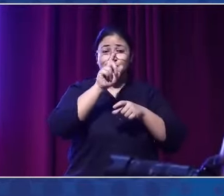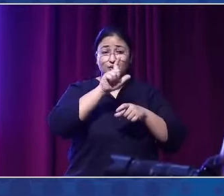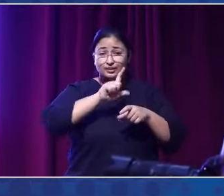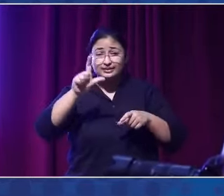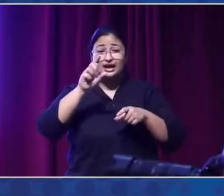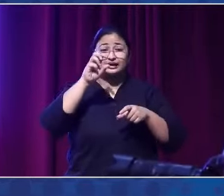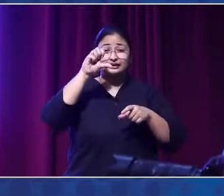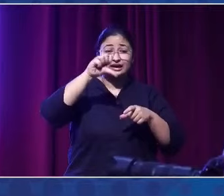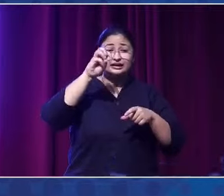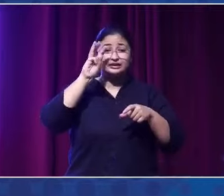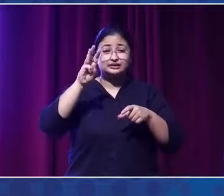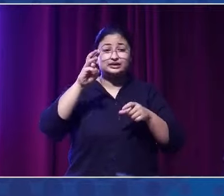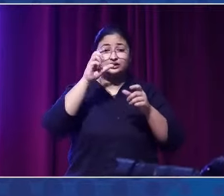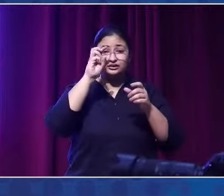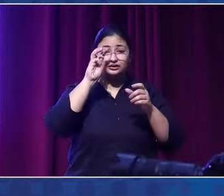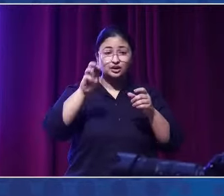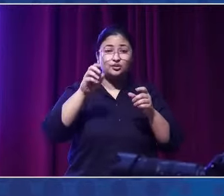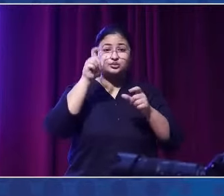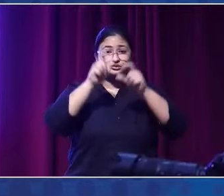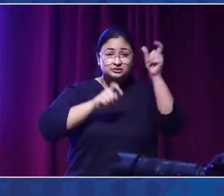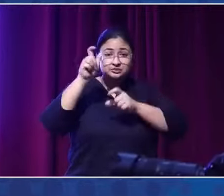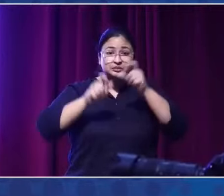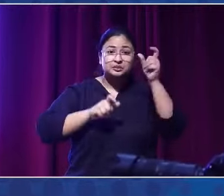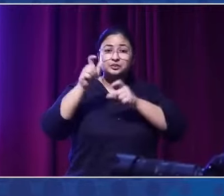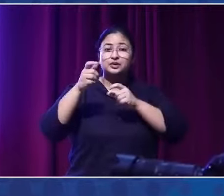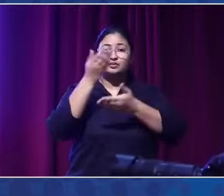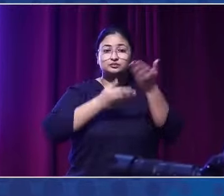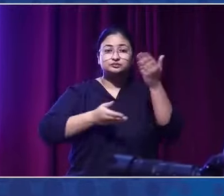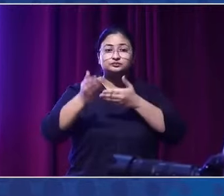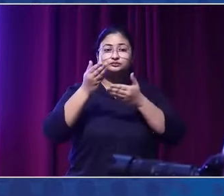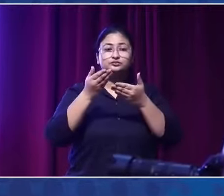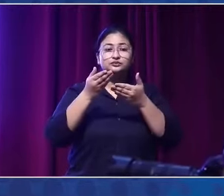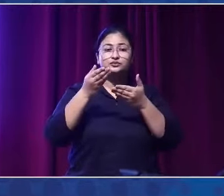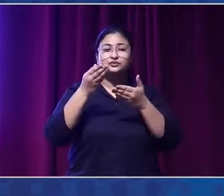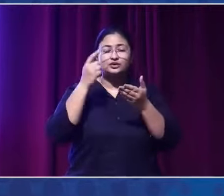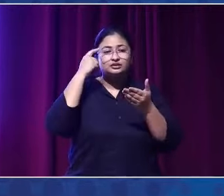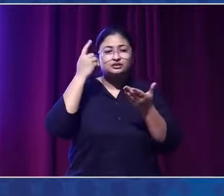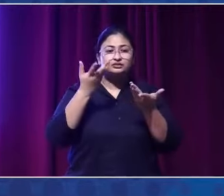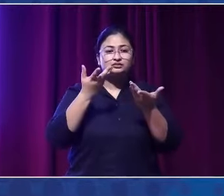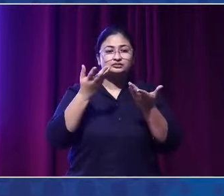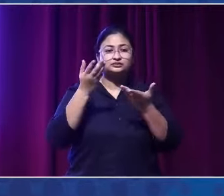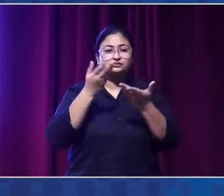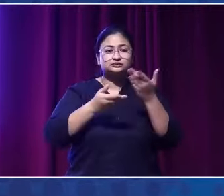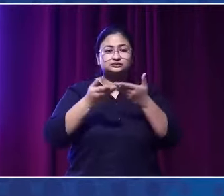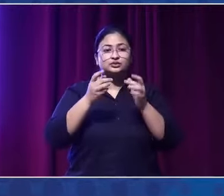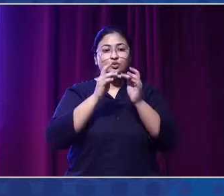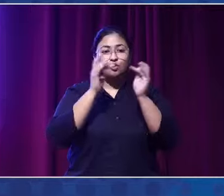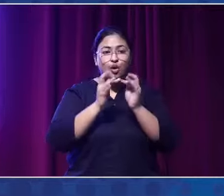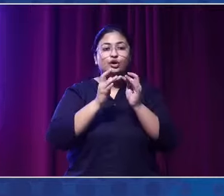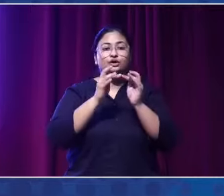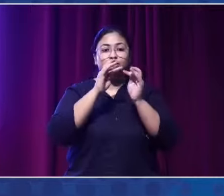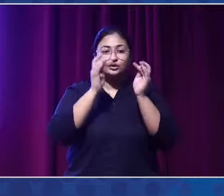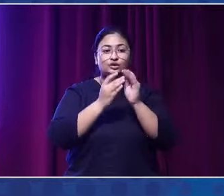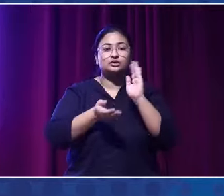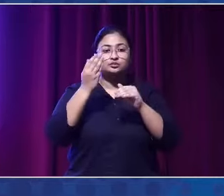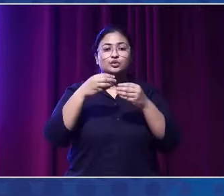2,93,000 एप्लीकेशंस फॉर परमिशंस ऑफ डिफरेंट थिंग्स हैव बीन क्लियर्ड बाय दिस कितना पेपर बचा होगा इससे ऑनलाइन और कितना